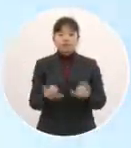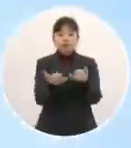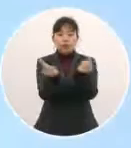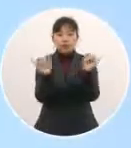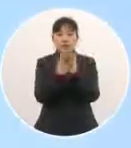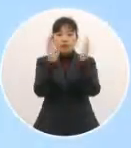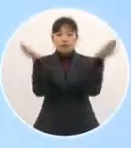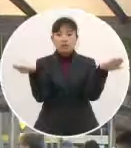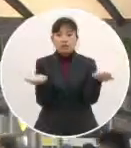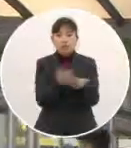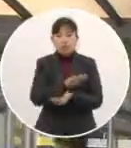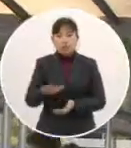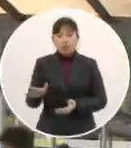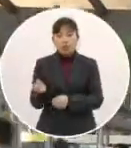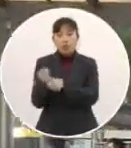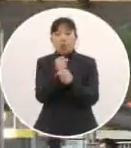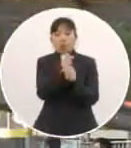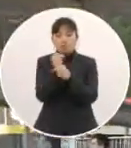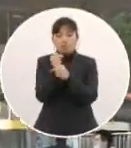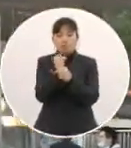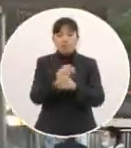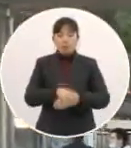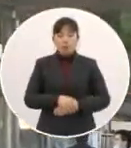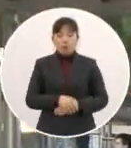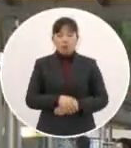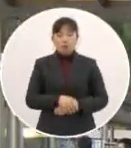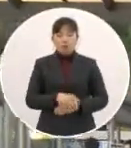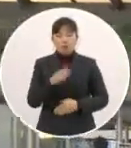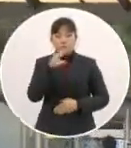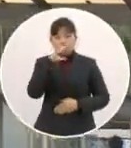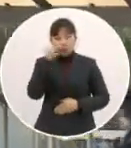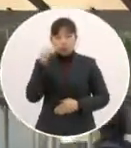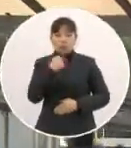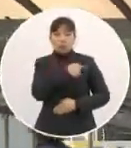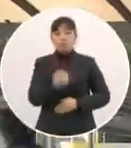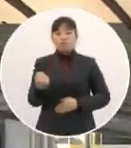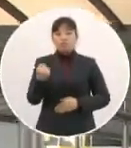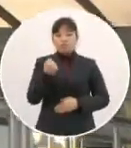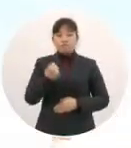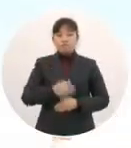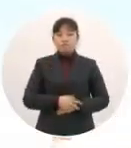社会全体で子育てを応援、すごく心強い。